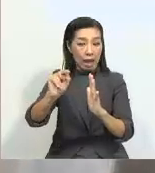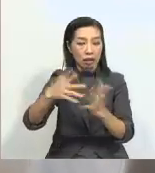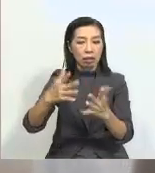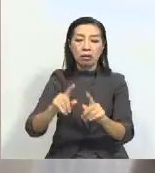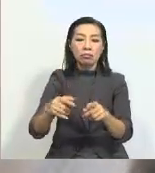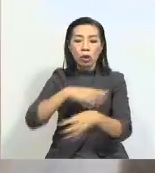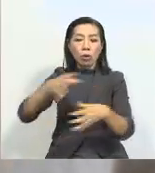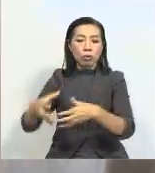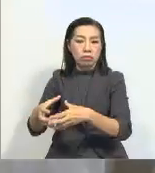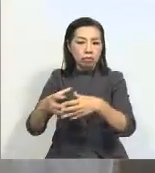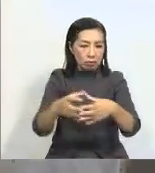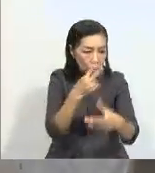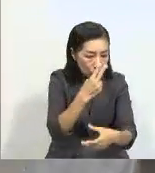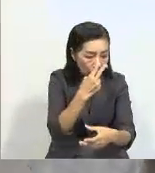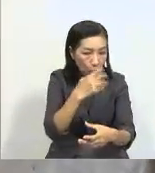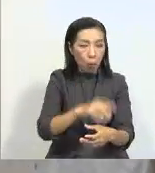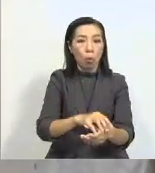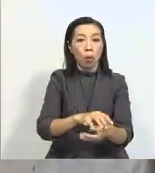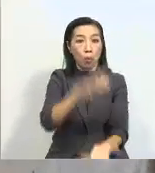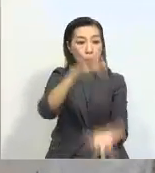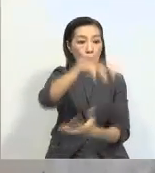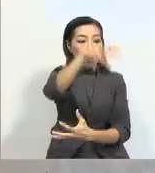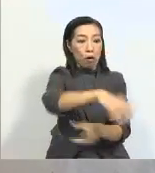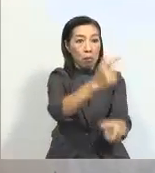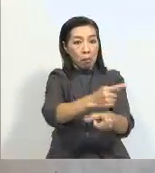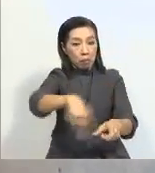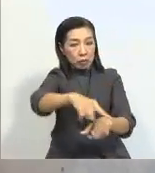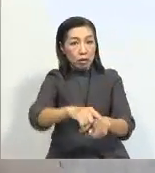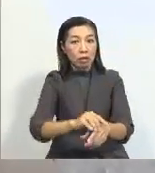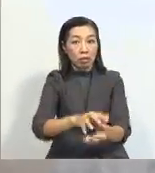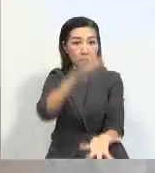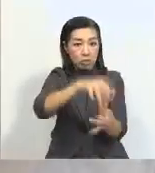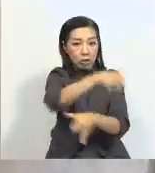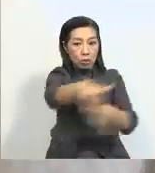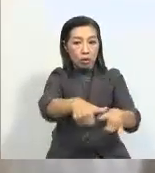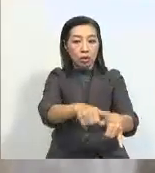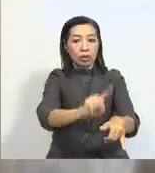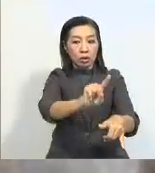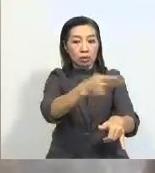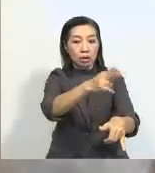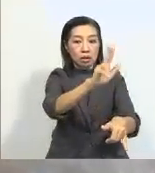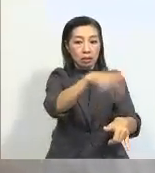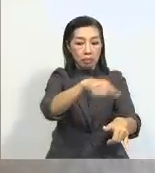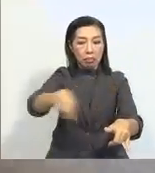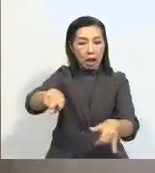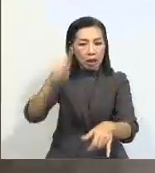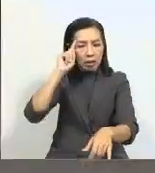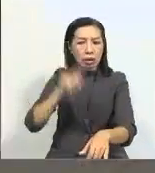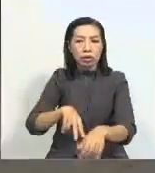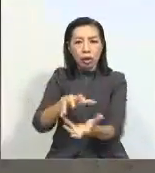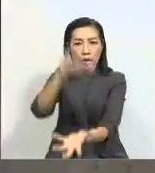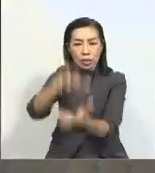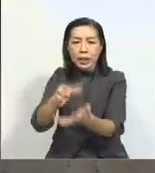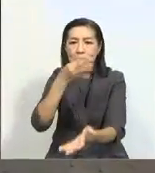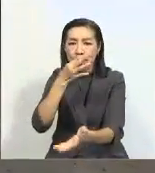เนี่ยพบว่าที่นี่ถือว่าเป็นฟาร์มขนาดใหญ่ทีเดียวนะคะมีจระเข้น้ำจืด 13,000 ตัวจระเข้น้ำเค็มอีก 2,000 ตัวคนดูแล